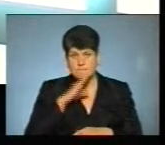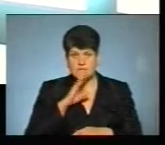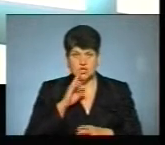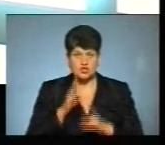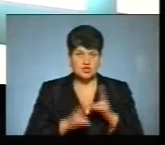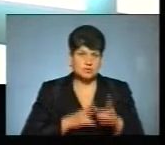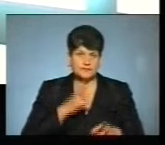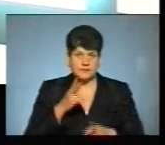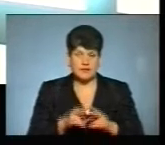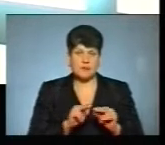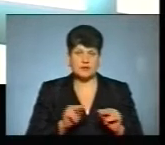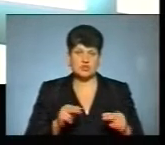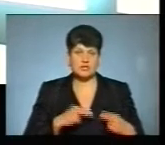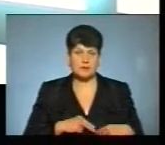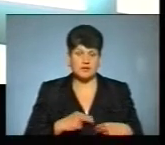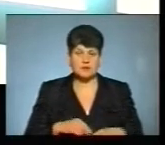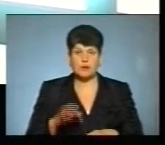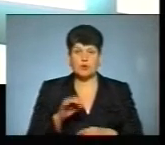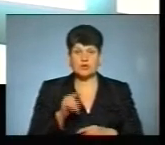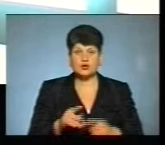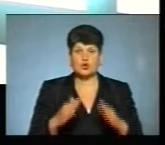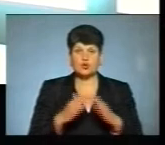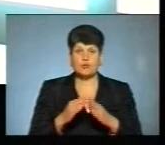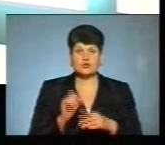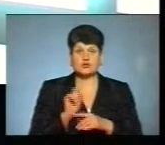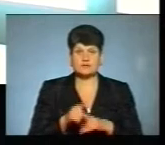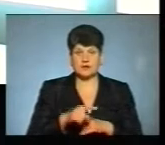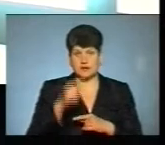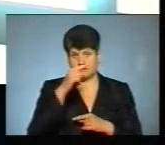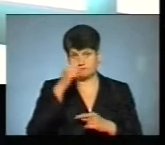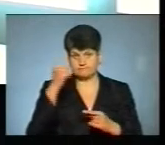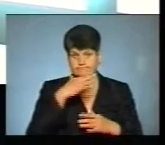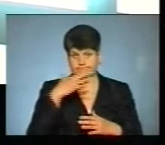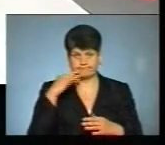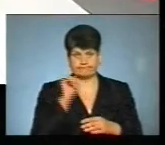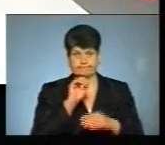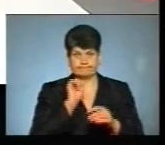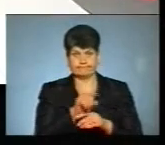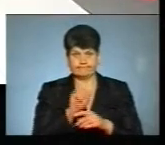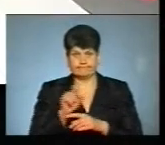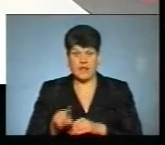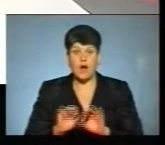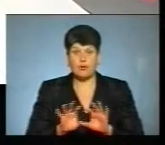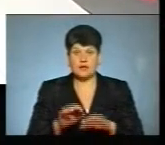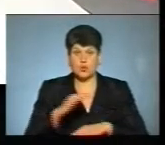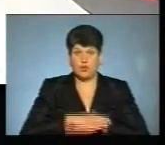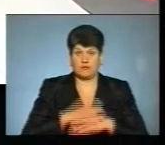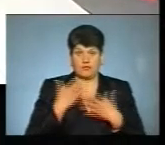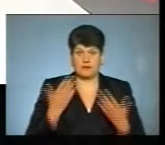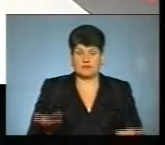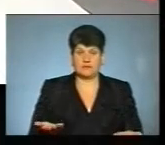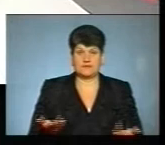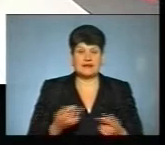на педагогічних працівників про те, що домашнього завдання дуже багато, а пояснення уроків немає нічого. Це, повірте,